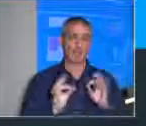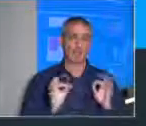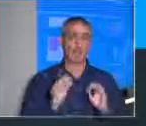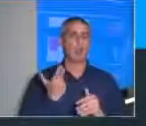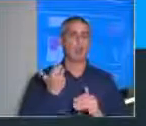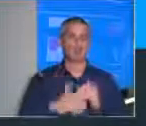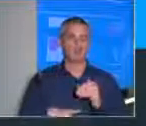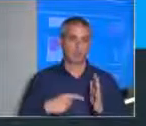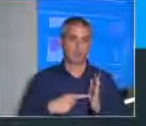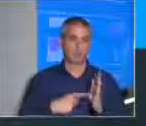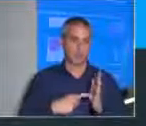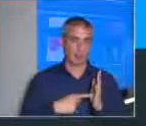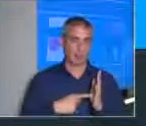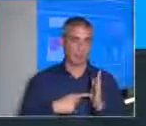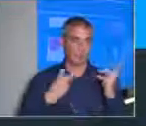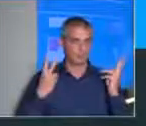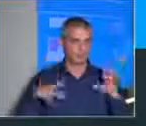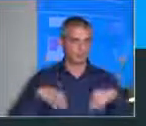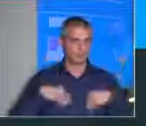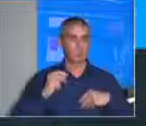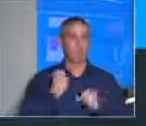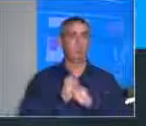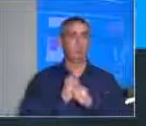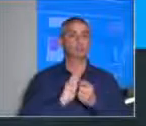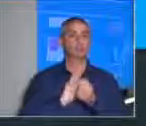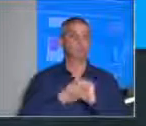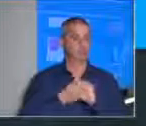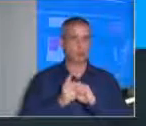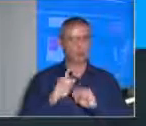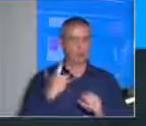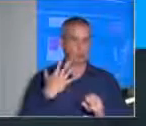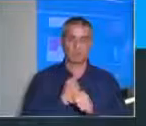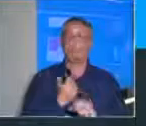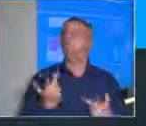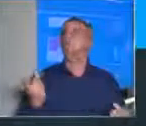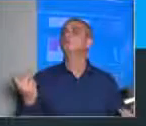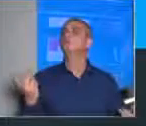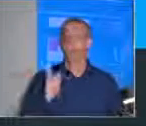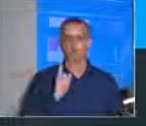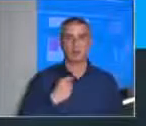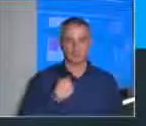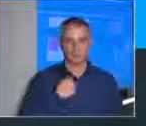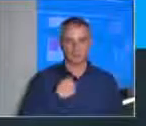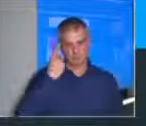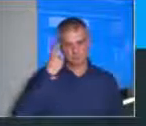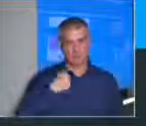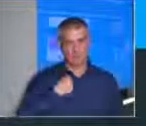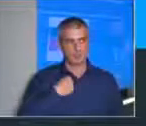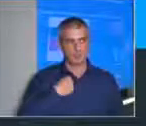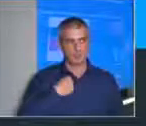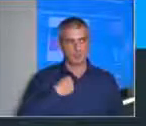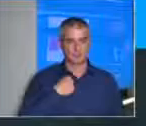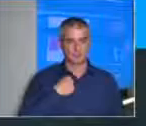שבשורה התחתונה, בגלל הקונסנזוס שדרוש לשינוי החוקה, זה לא יעבור. אין אל תמינה. אבל אני בדעתי